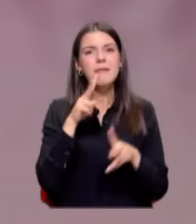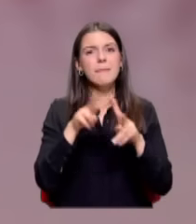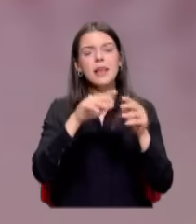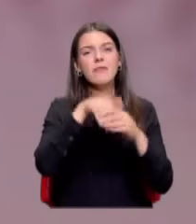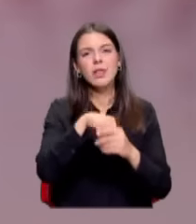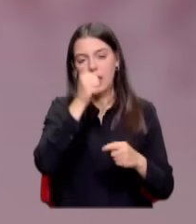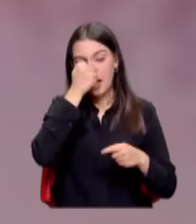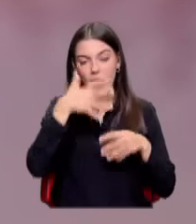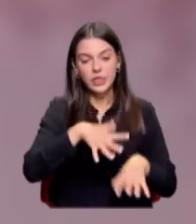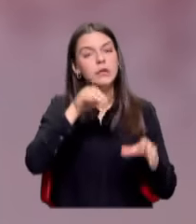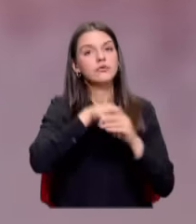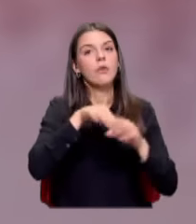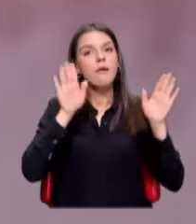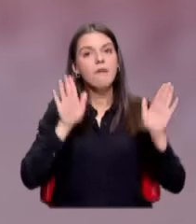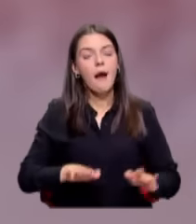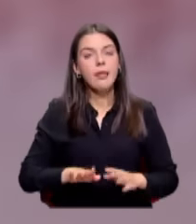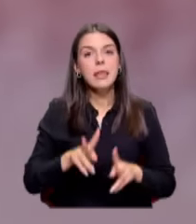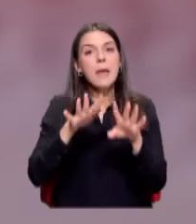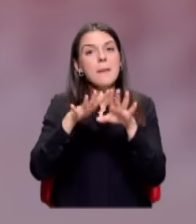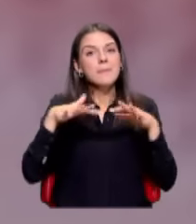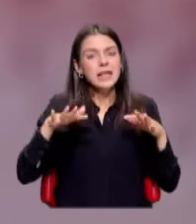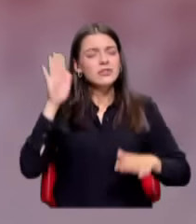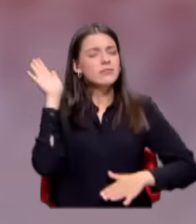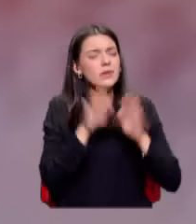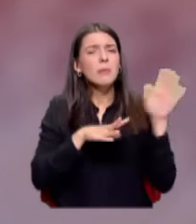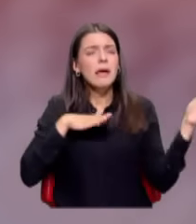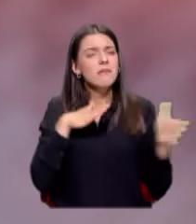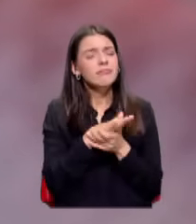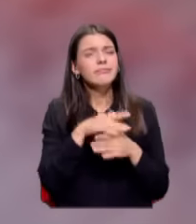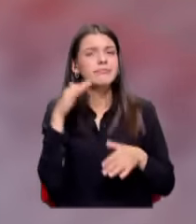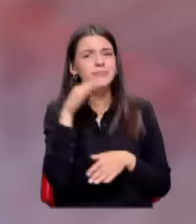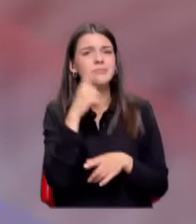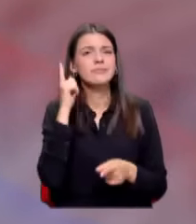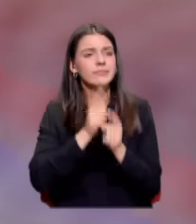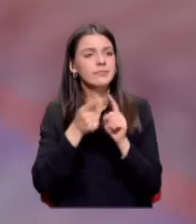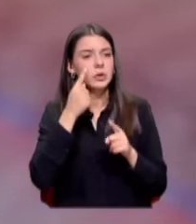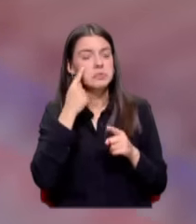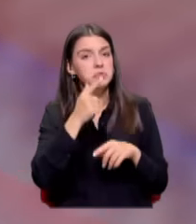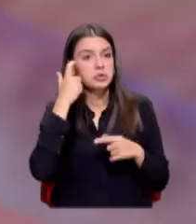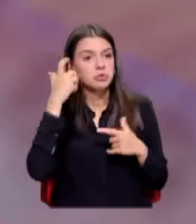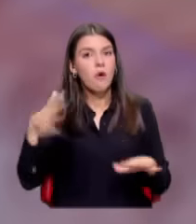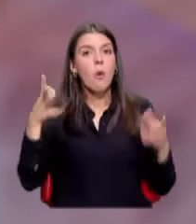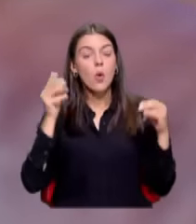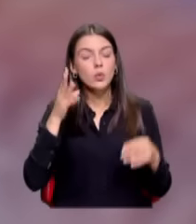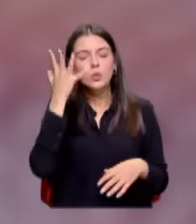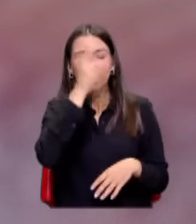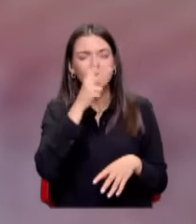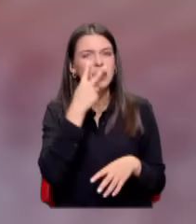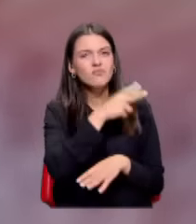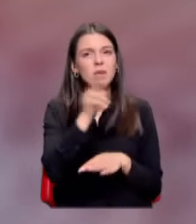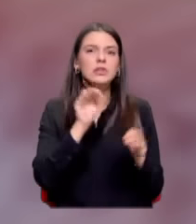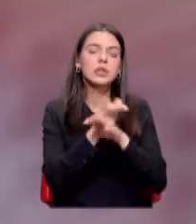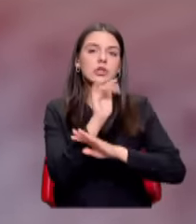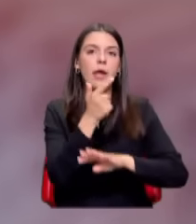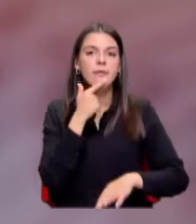kanlar içinde kaldı. Meclis tekme tokat ve yumruklu şiddet görüntüleriyle sarsıldı. Utanç manzaraları yaşandı